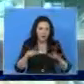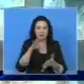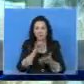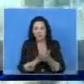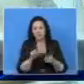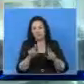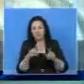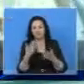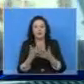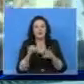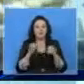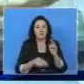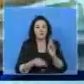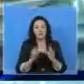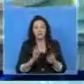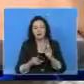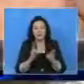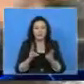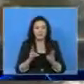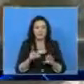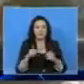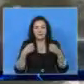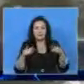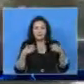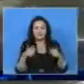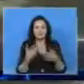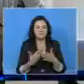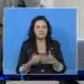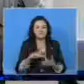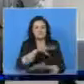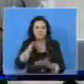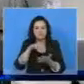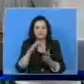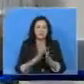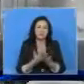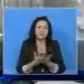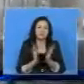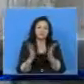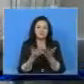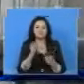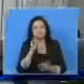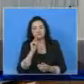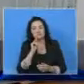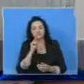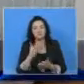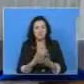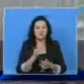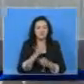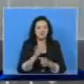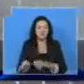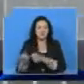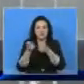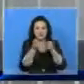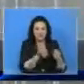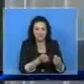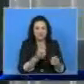арендованном помещении здесь выпускается большой ассортимент продукции уже упоминавшийся торты пироги различные виды чайной выпечки действует доставка